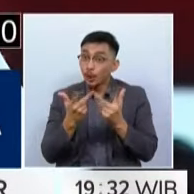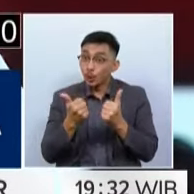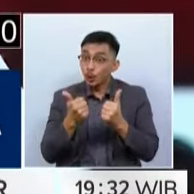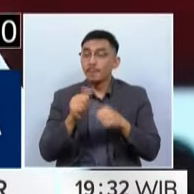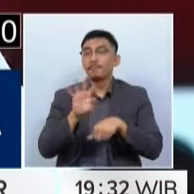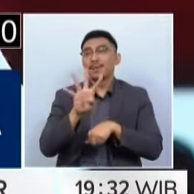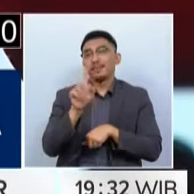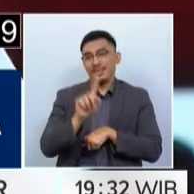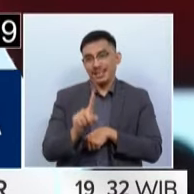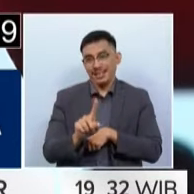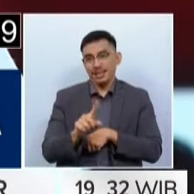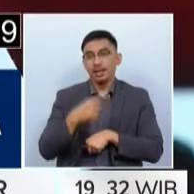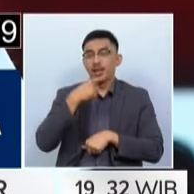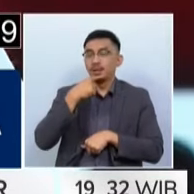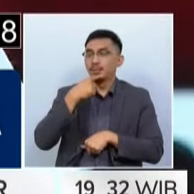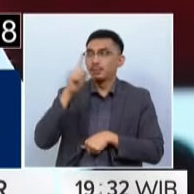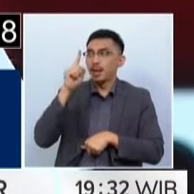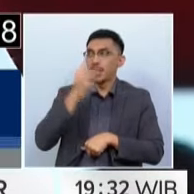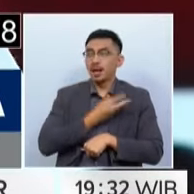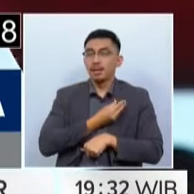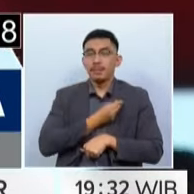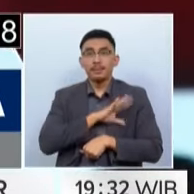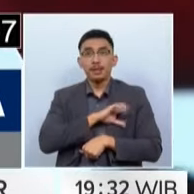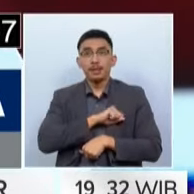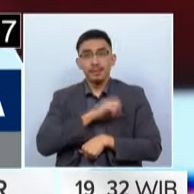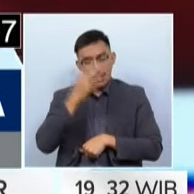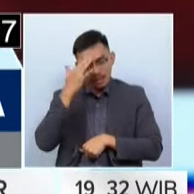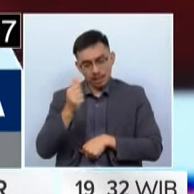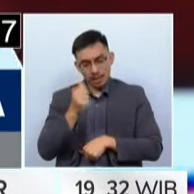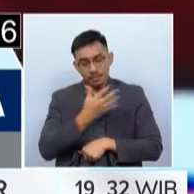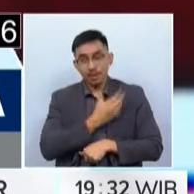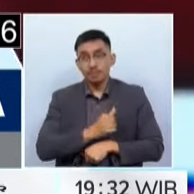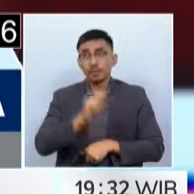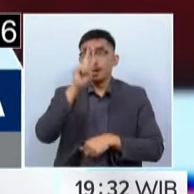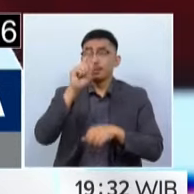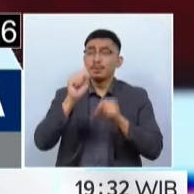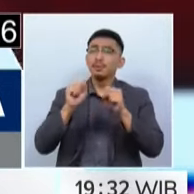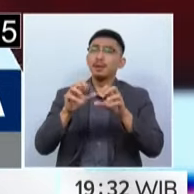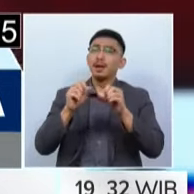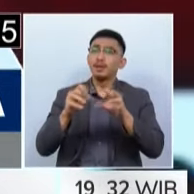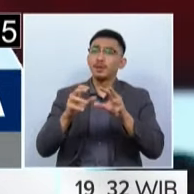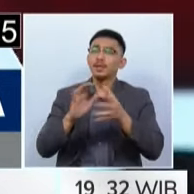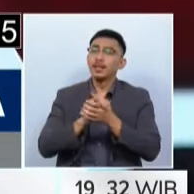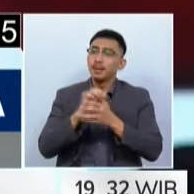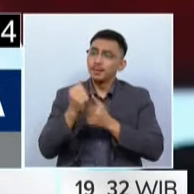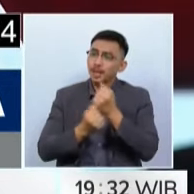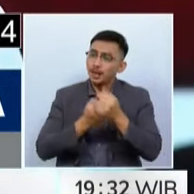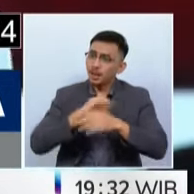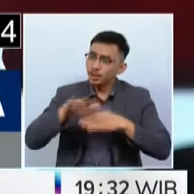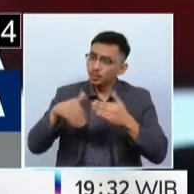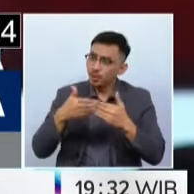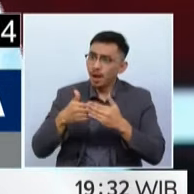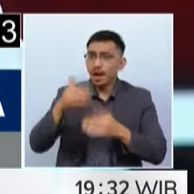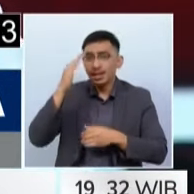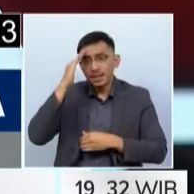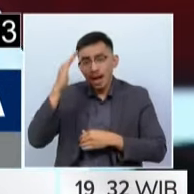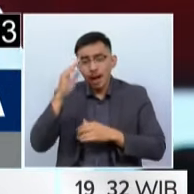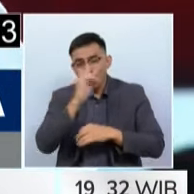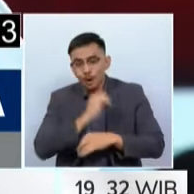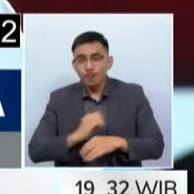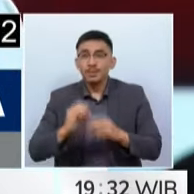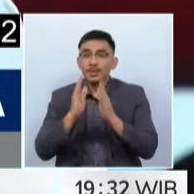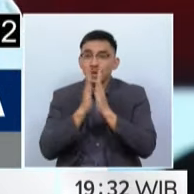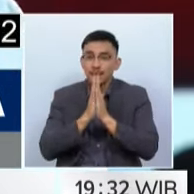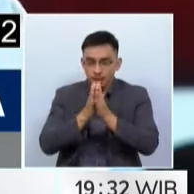Bismillahirrahmanirrahim asalamualaikum warahmatullahi wabarakatuh salam sejahtera kita sekalian Shalom Om Swastiastu